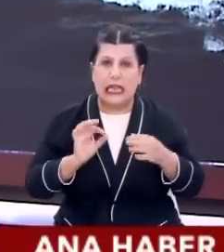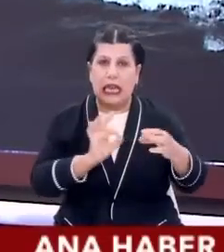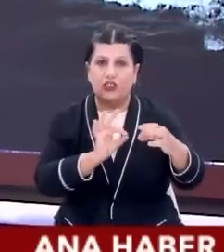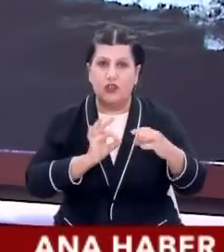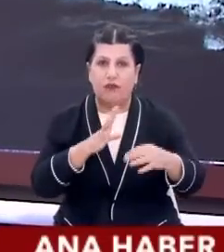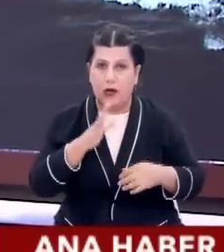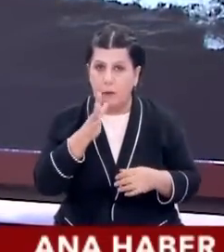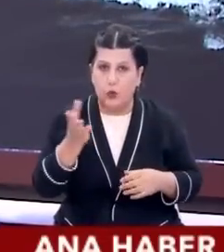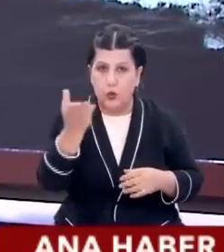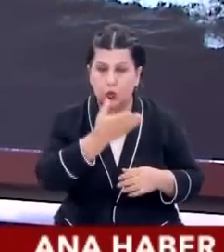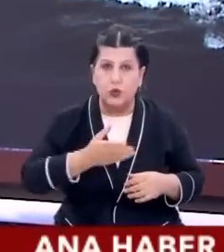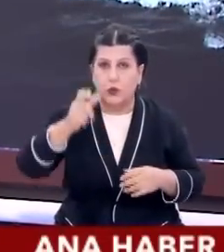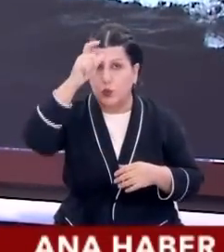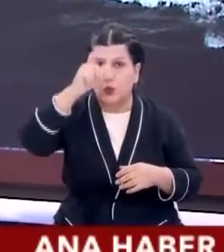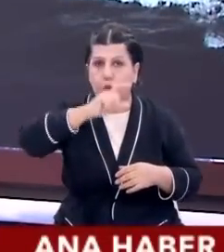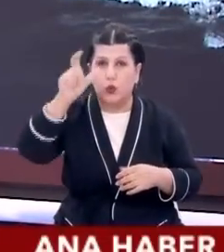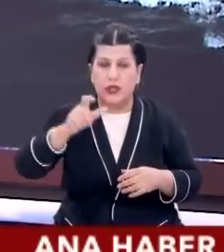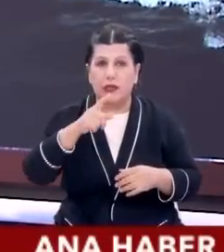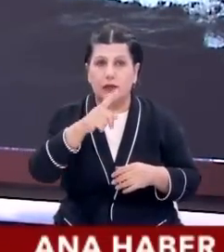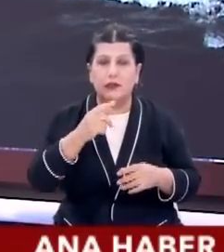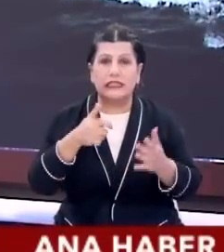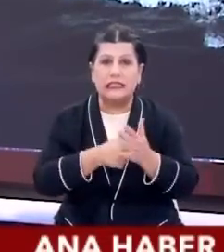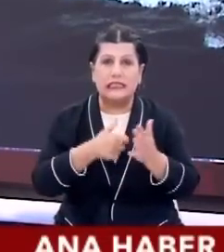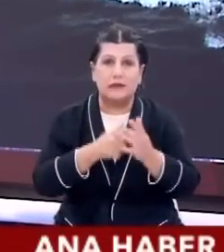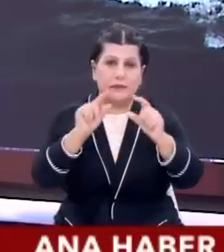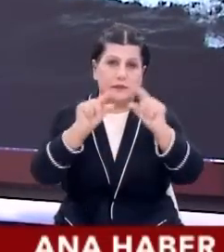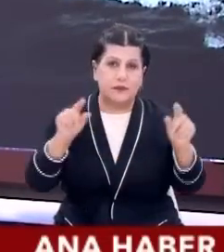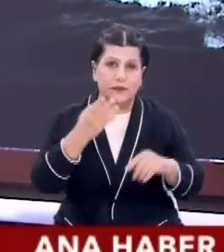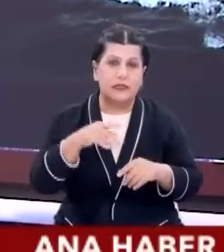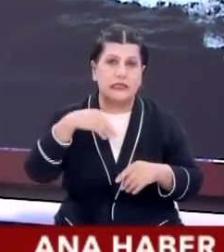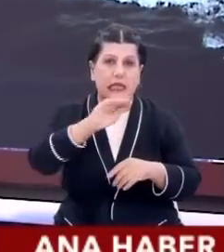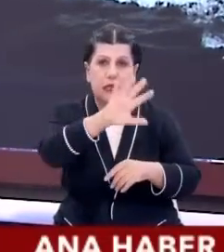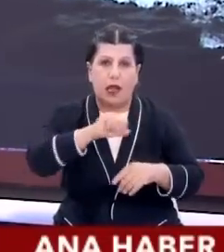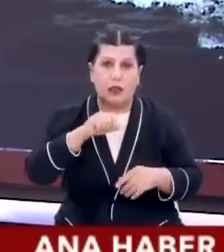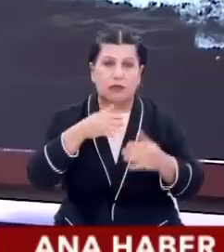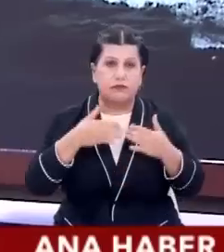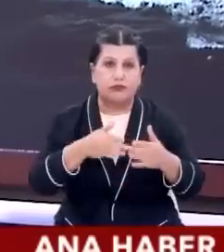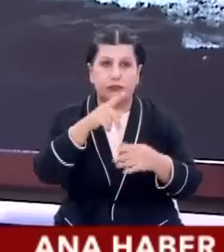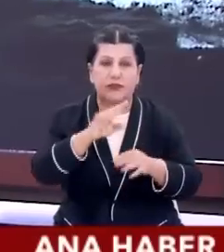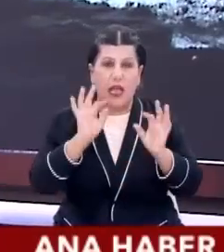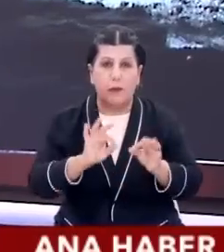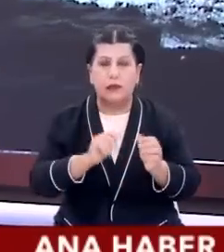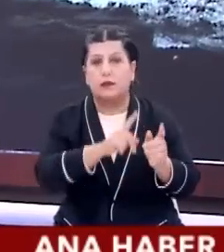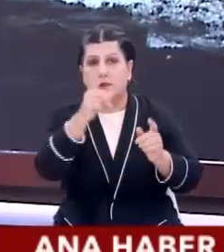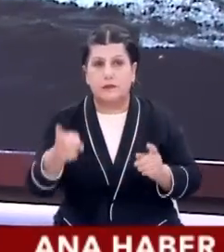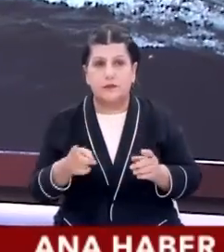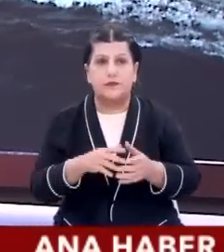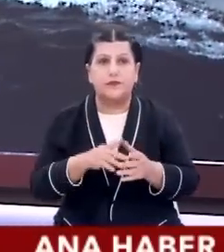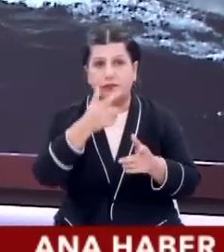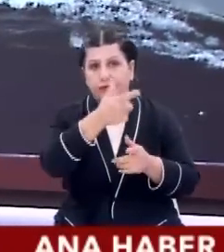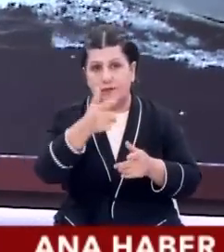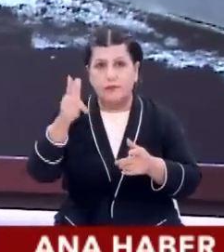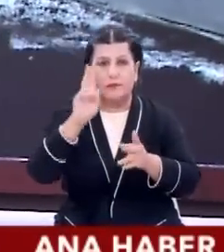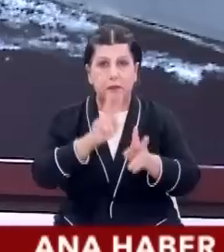biliyorsunuz Türkiye type 23 tipi Fırkateyni satın aldı işte Hemen yanda Gökhan bir